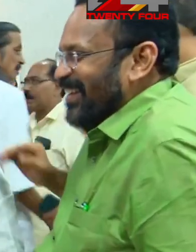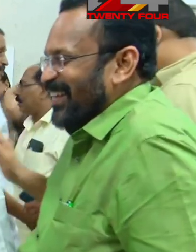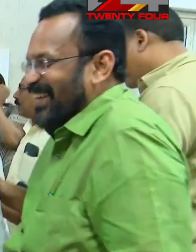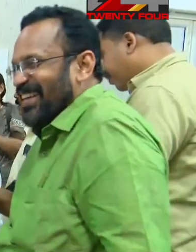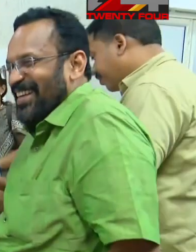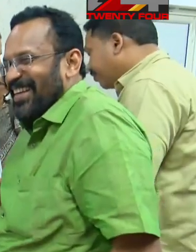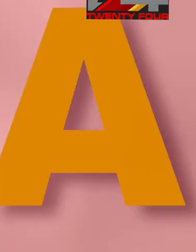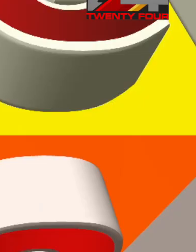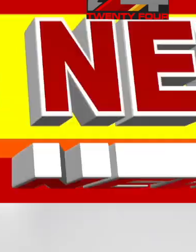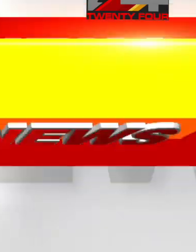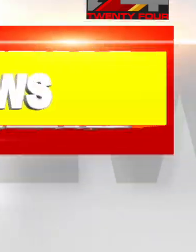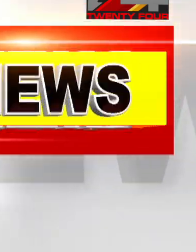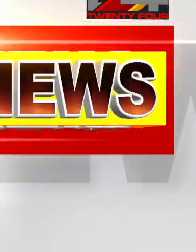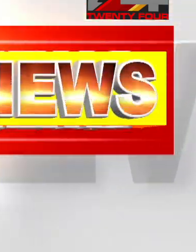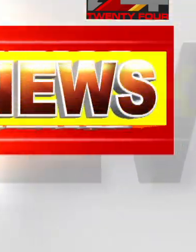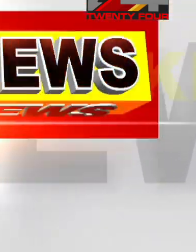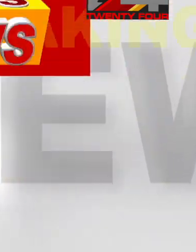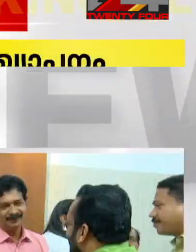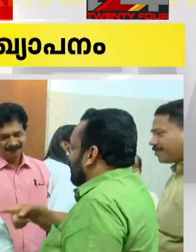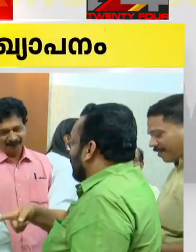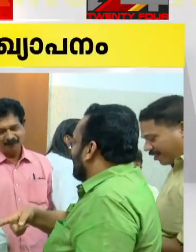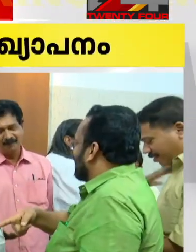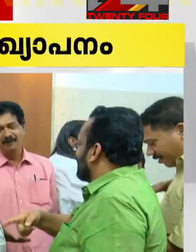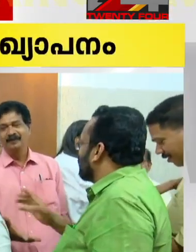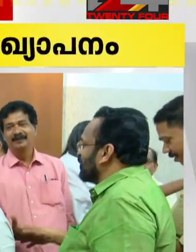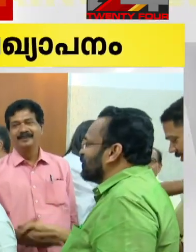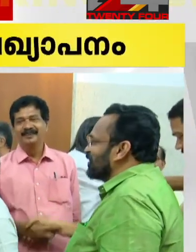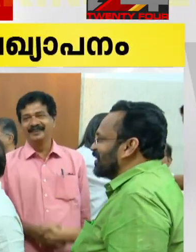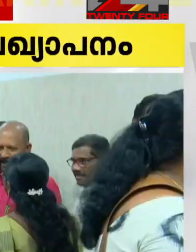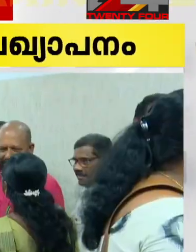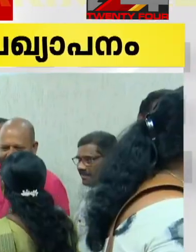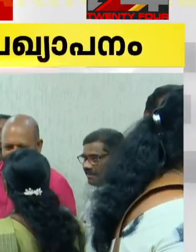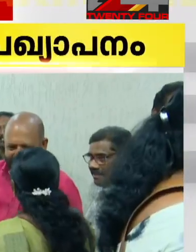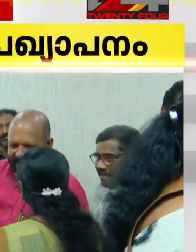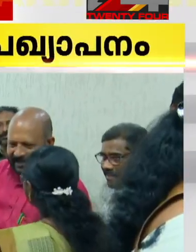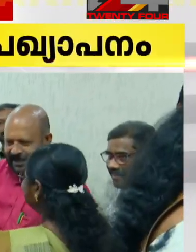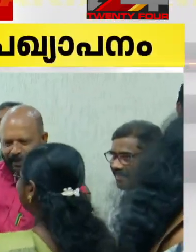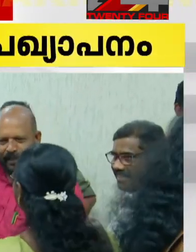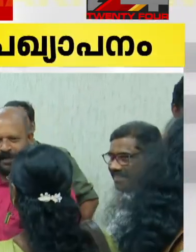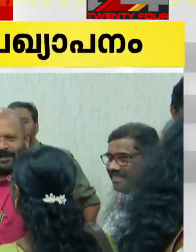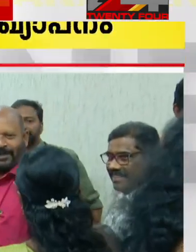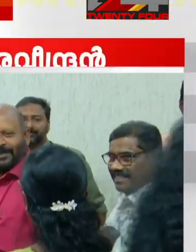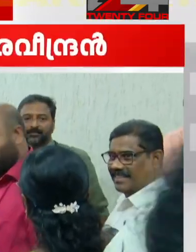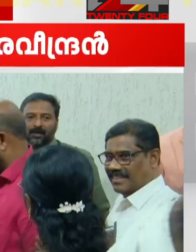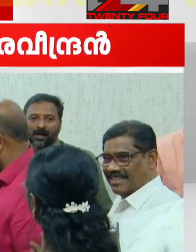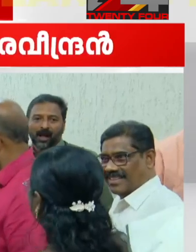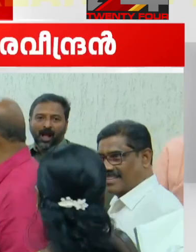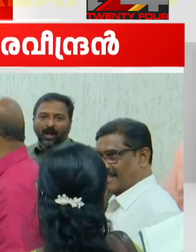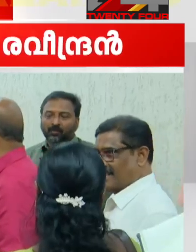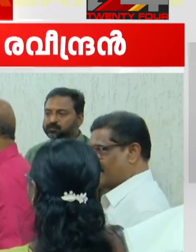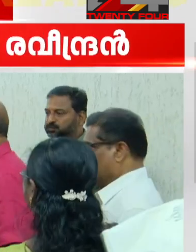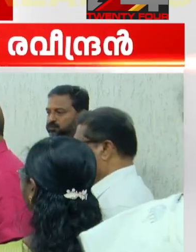കാര്യങ്ങളുടെ പശ്ചാത്തലത്തിൽ രാഹുൽ ഗാന്ധി എതിർക്കാൻ ആനിരാജ എന്നുള്ള ചോദ്യം നമ്മൾ ഉന്നയിച്ചതാണ്. അതിന് കോൺഗ്രസ് ആണ് മറുപടി പറയേണ്ടത്